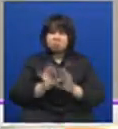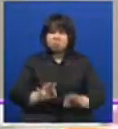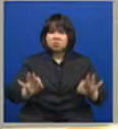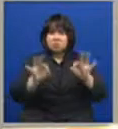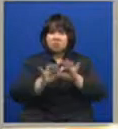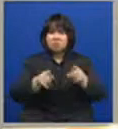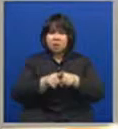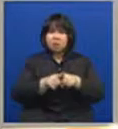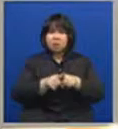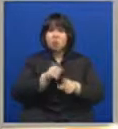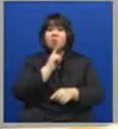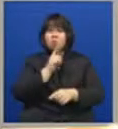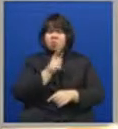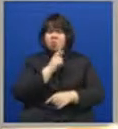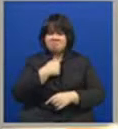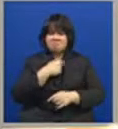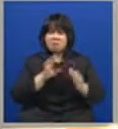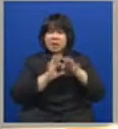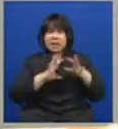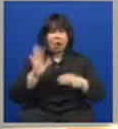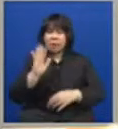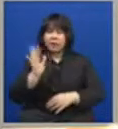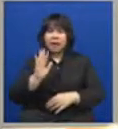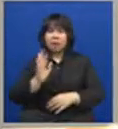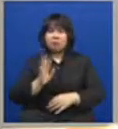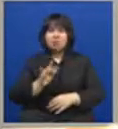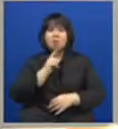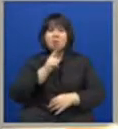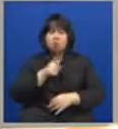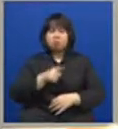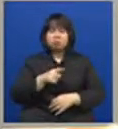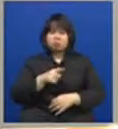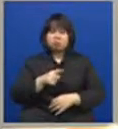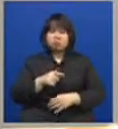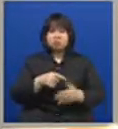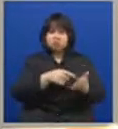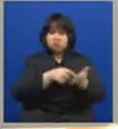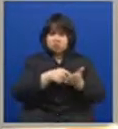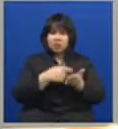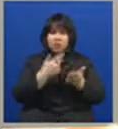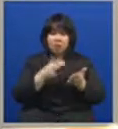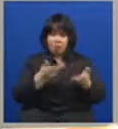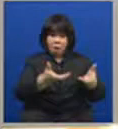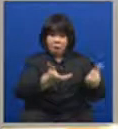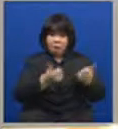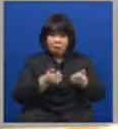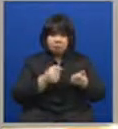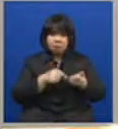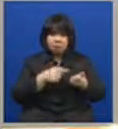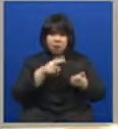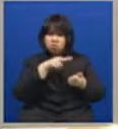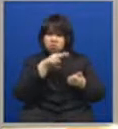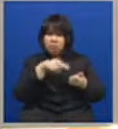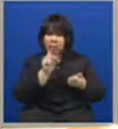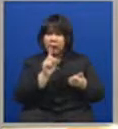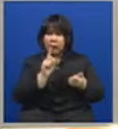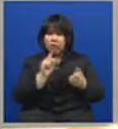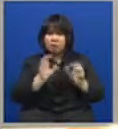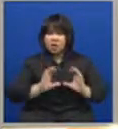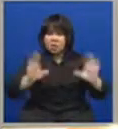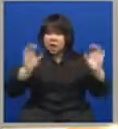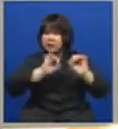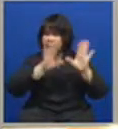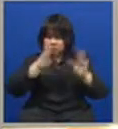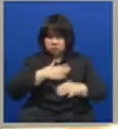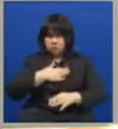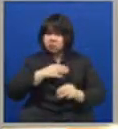าเจอประชุมไม่ต้องไปเพราะไม่เกี่ยวกับผมไม่ได้ก็ต้องรับพันธสัญญาเหล่านี้มาแล้วจะดูแลอย่างไรรัฐบาลต้องชัดเจนถึงนี้ผมก็ชัดเจน